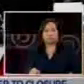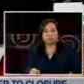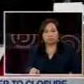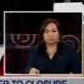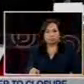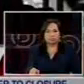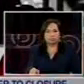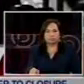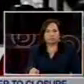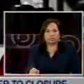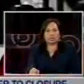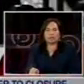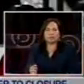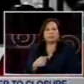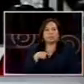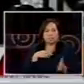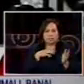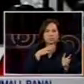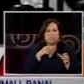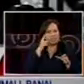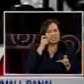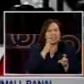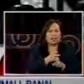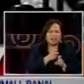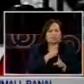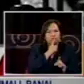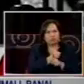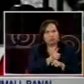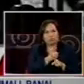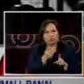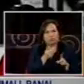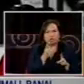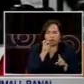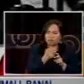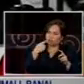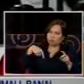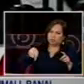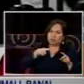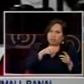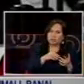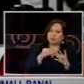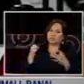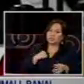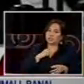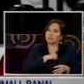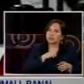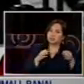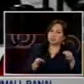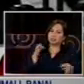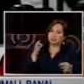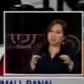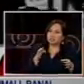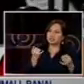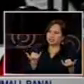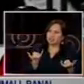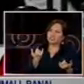Madam Secretary, alam niyo po kasi, ang hirap-hirap para sa ating lahat, lalo na yung Senator Judges, na